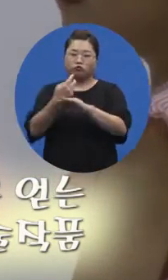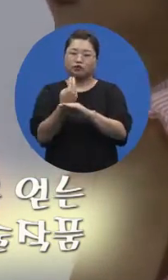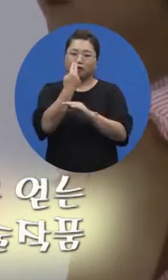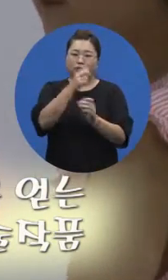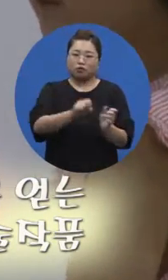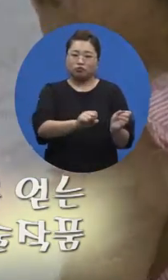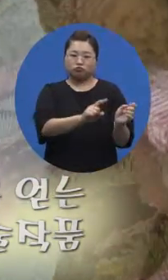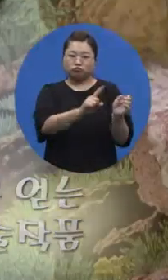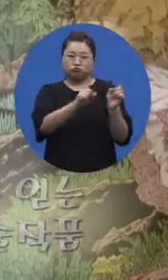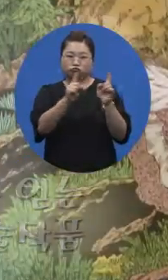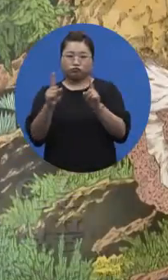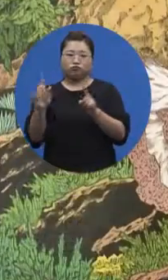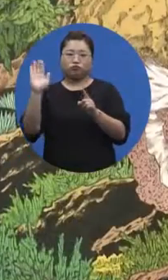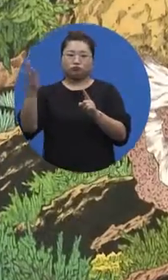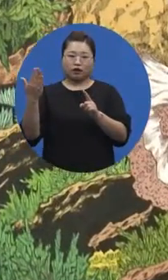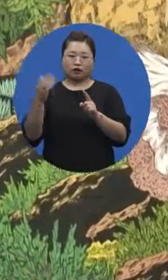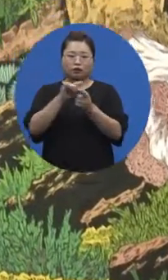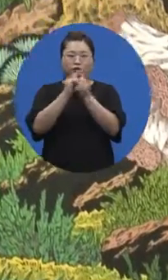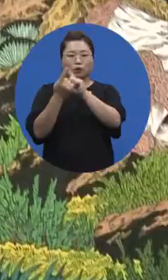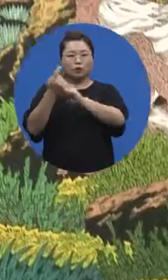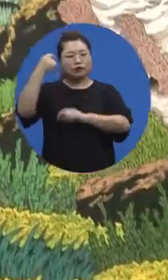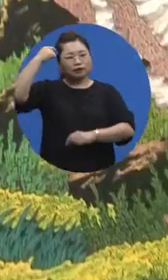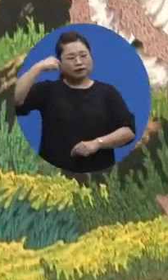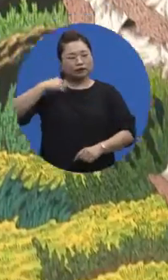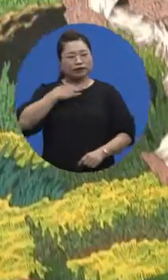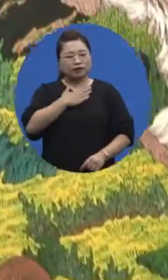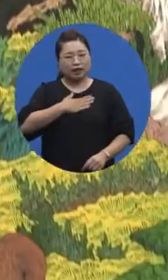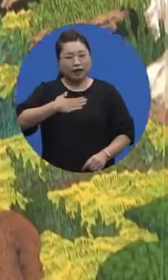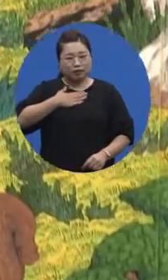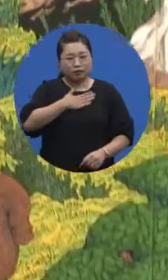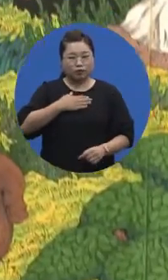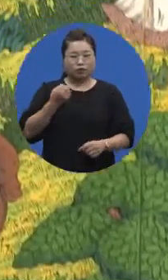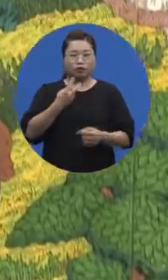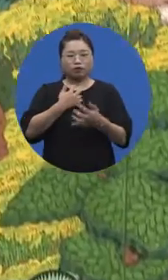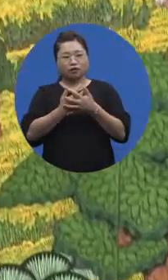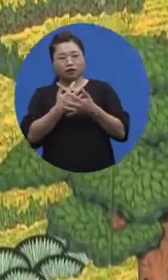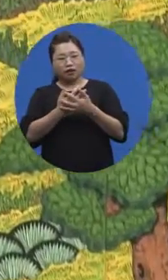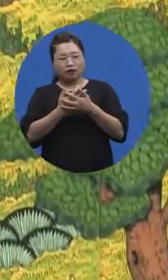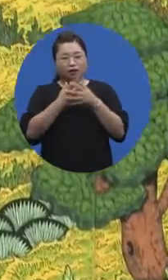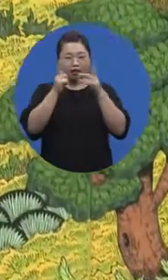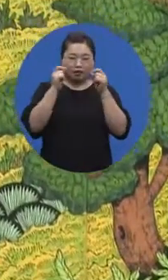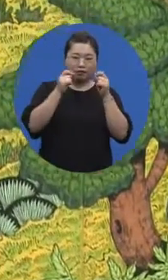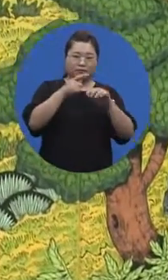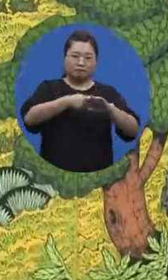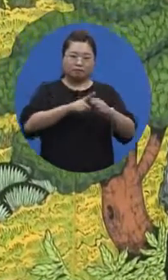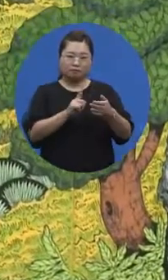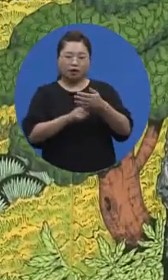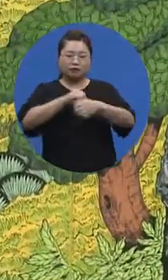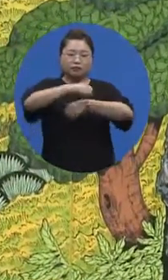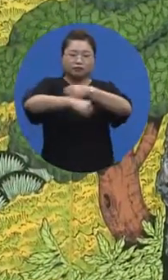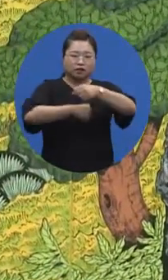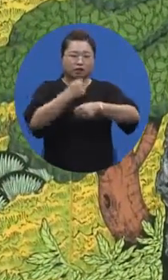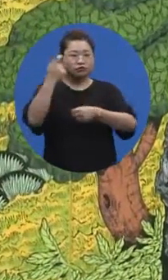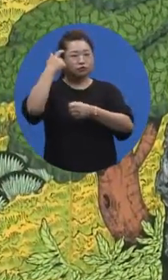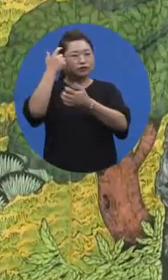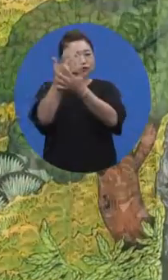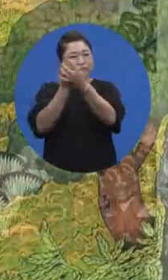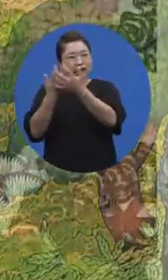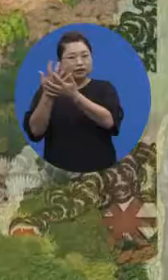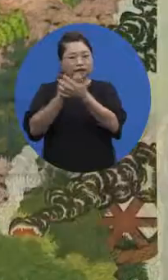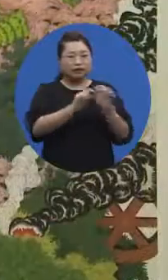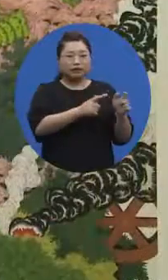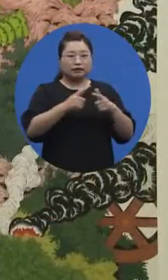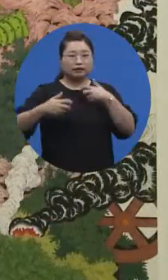얻습니다. 그들이 느끼는 감동과 설렘, 자유로운 상상과 즐거운